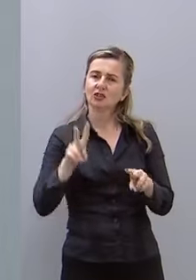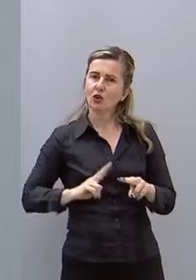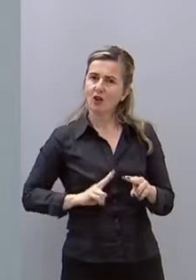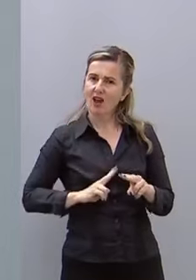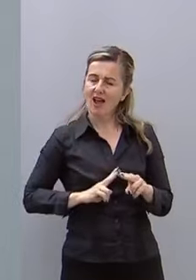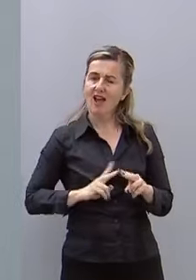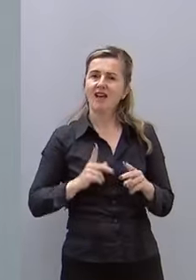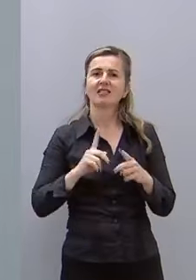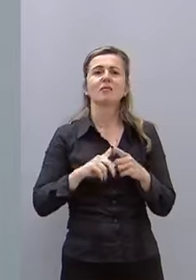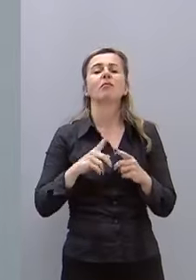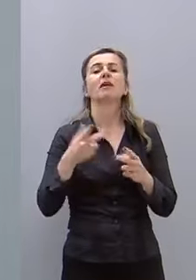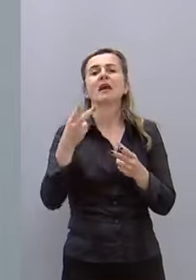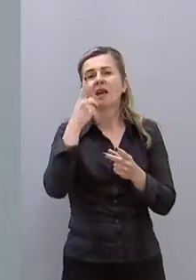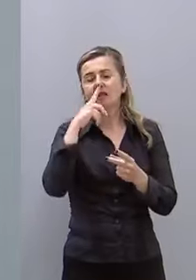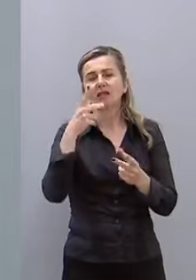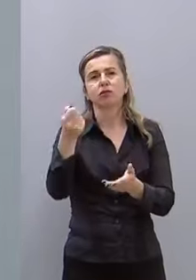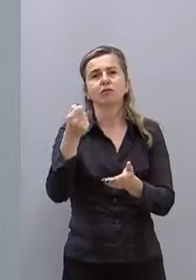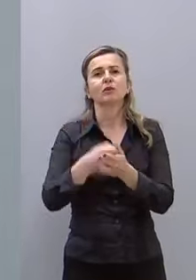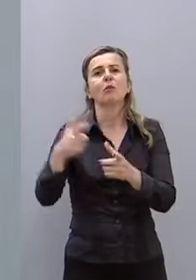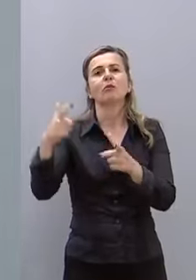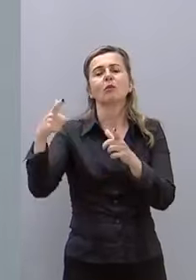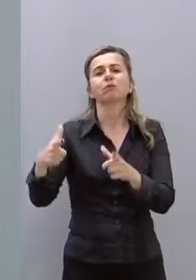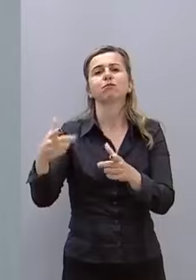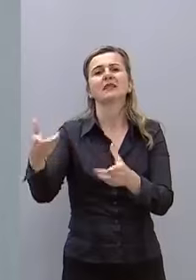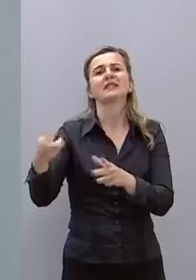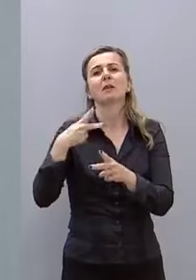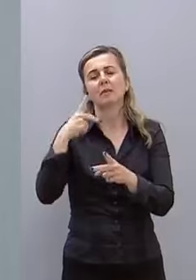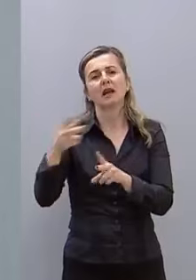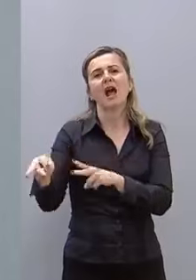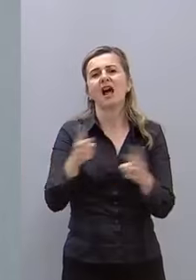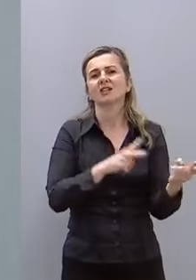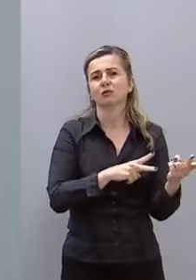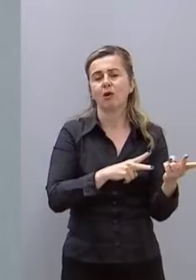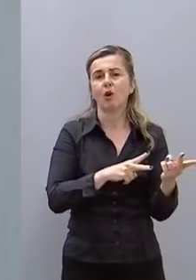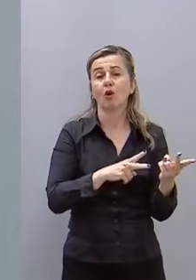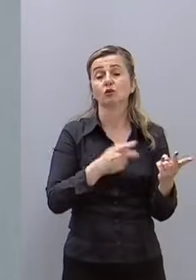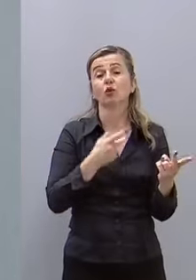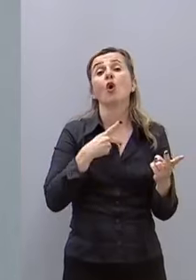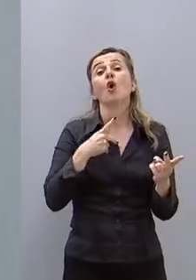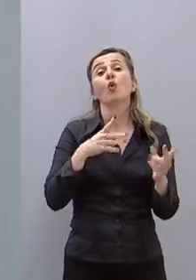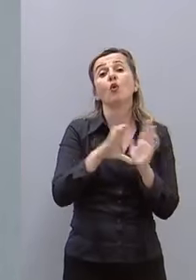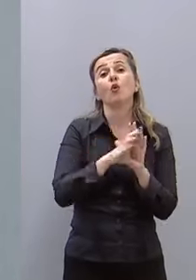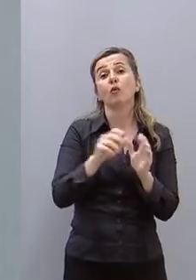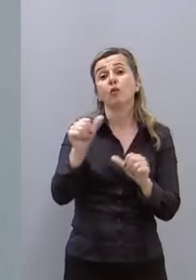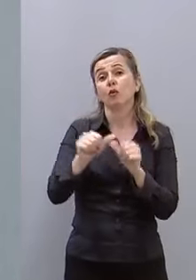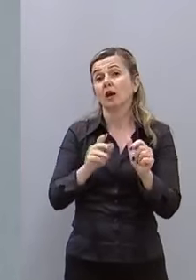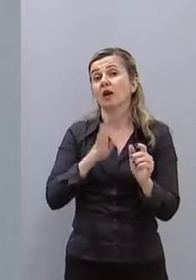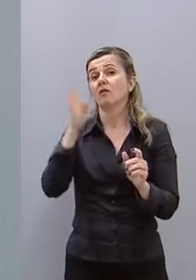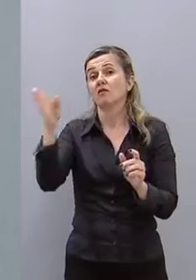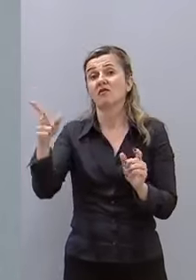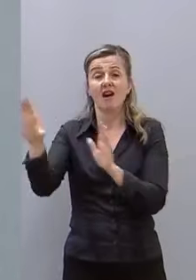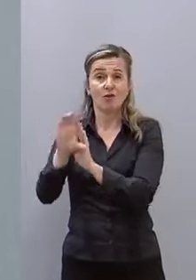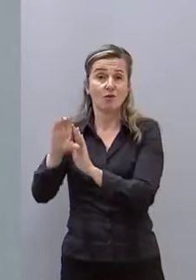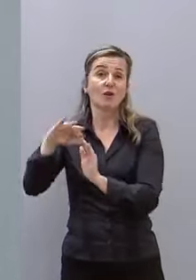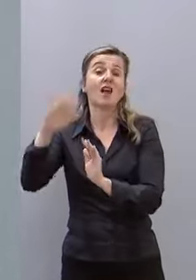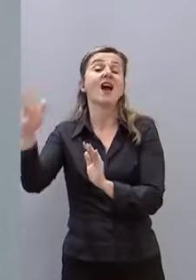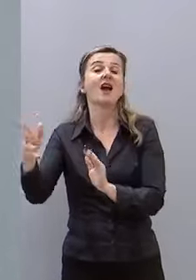d'asporto poi andarla a prendere la pizza da un comune all'altro puoi farlo prima come sappiamo non si poteva